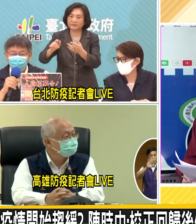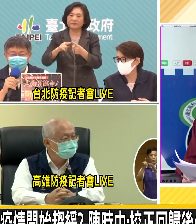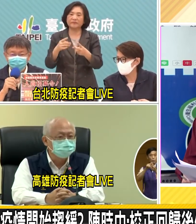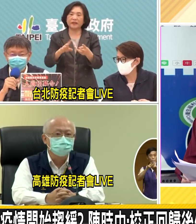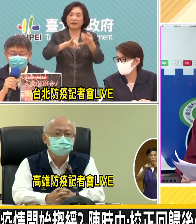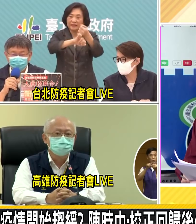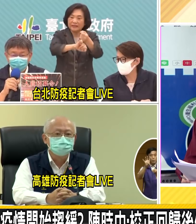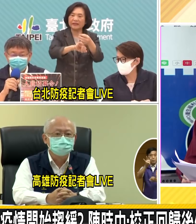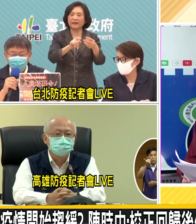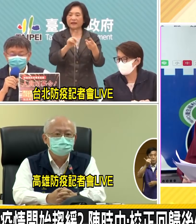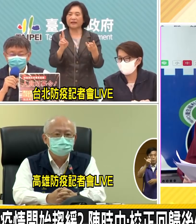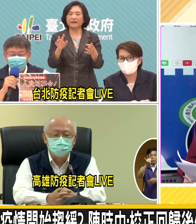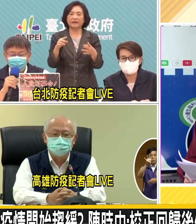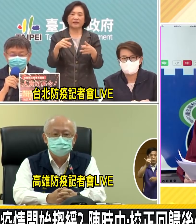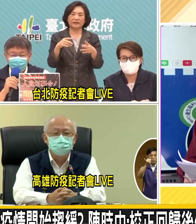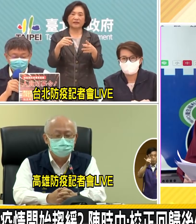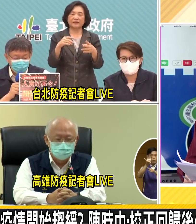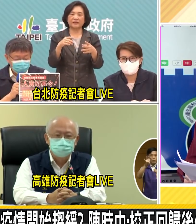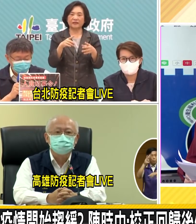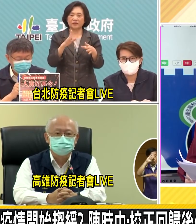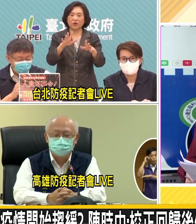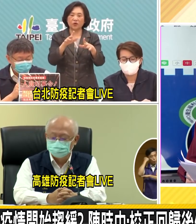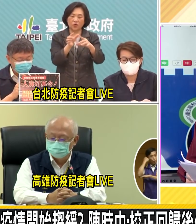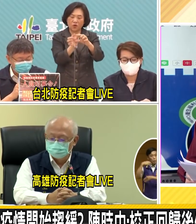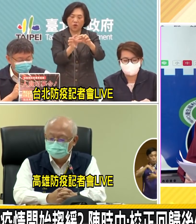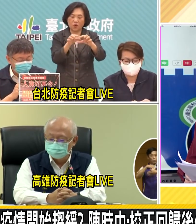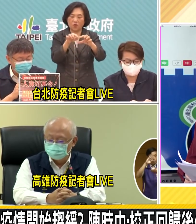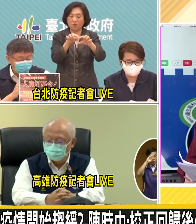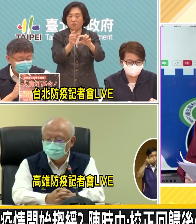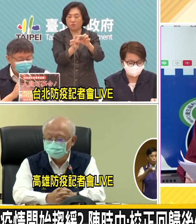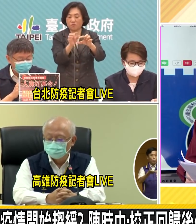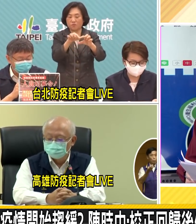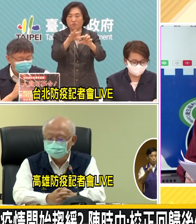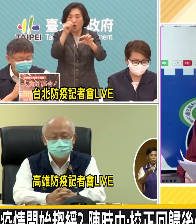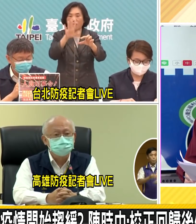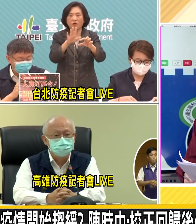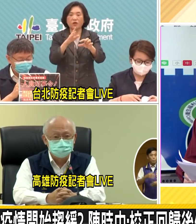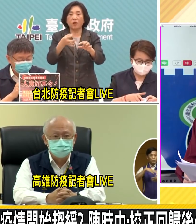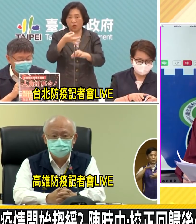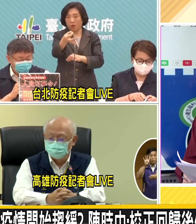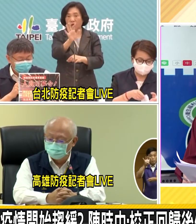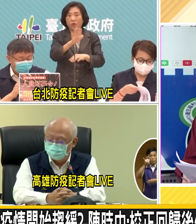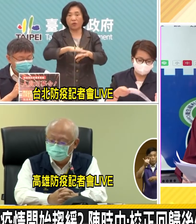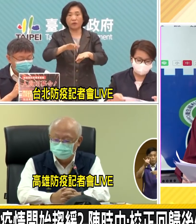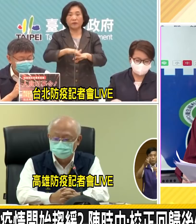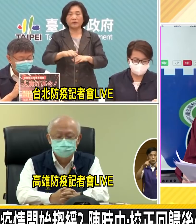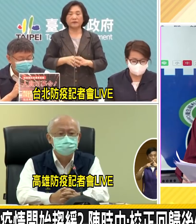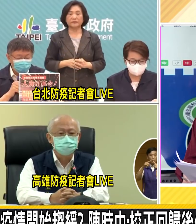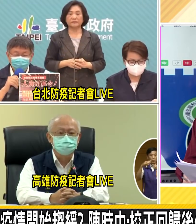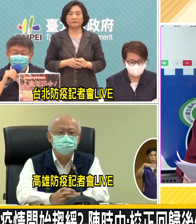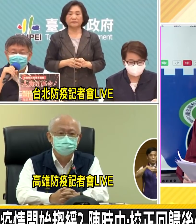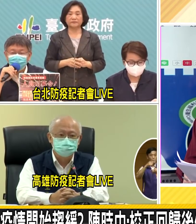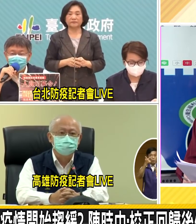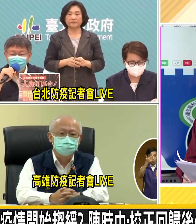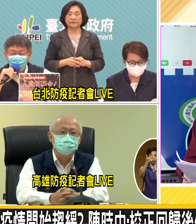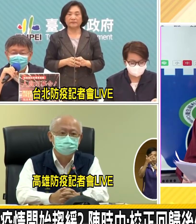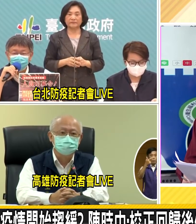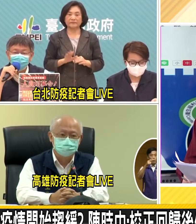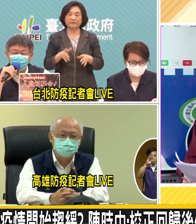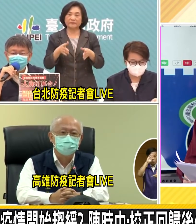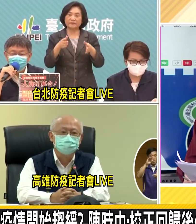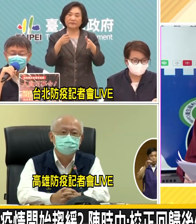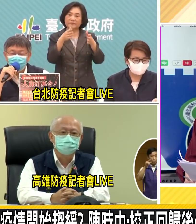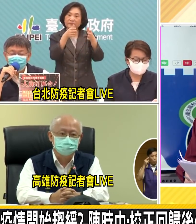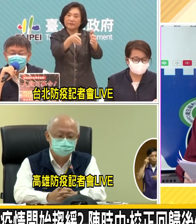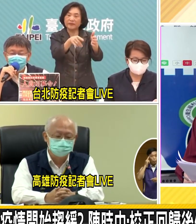尤其是你可以看到，台湾跟全世界比起来，我们的检验量能算是很低、很少，一天才几百例而已。那我们